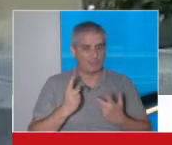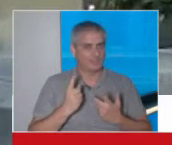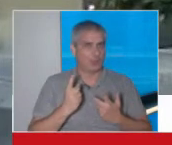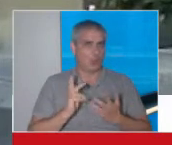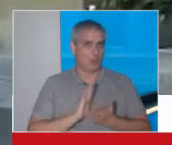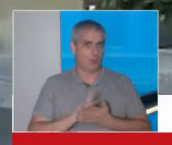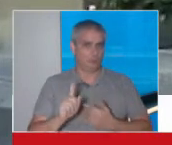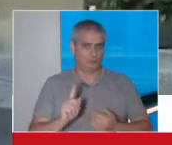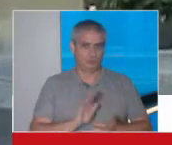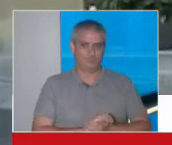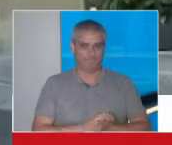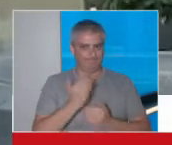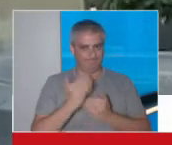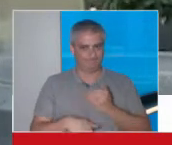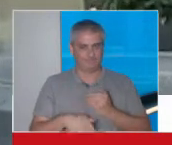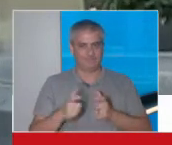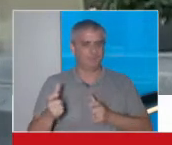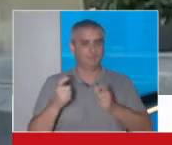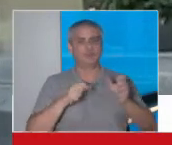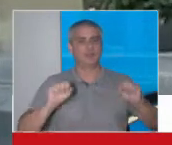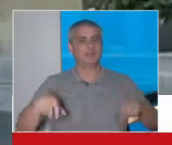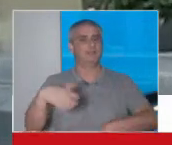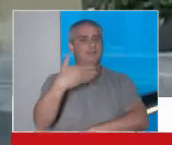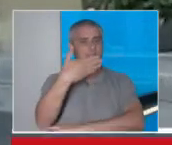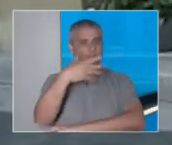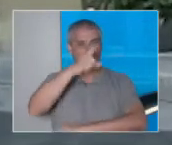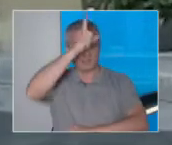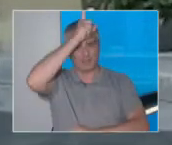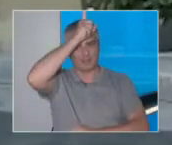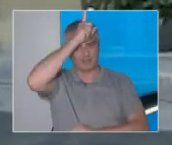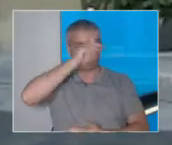מובנת מאליה. עד כאן, ממשלחת נשיא המדינה לגרמניה.